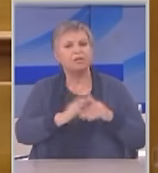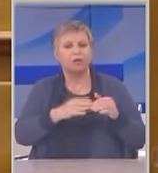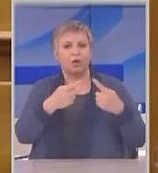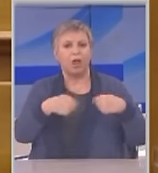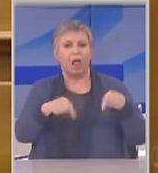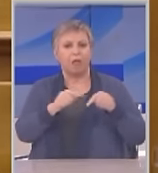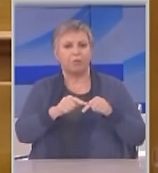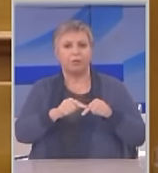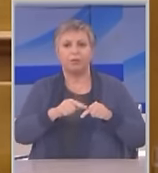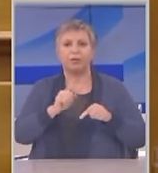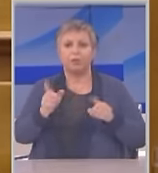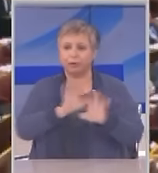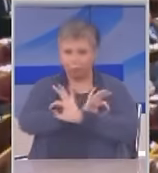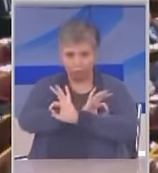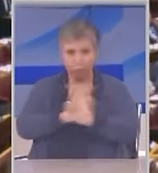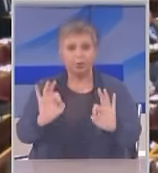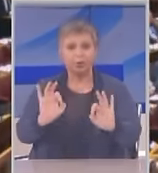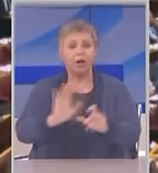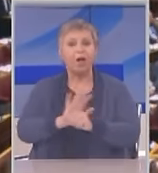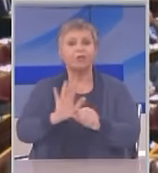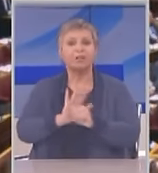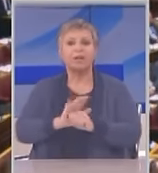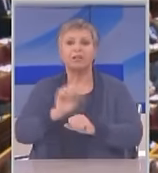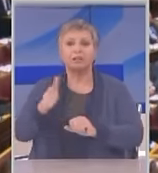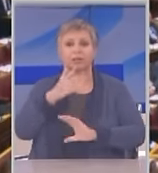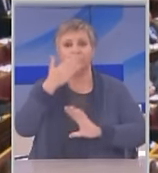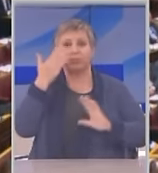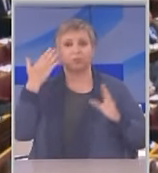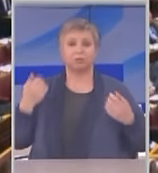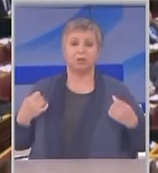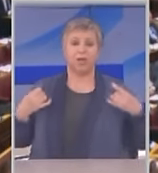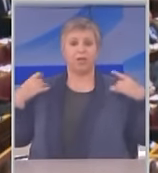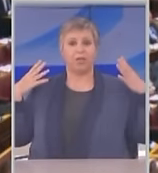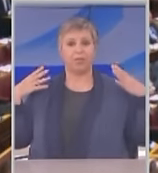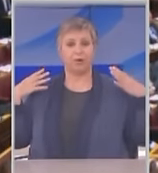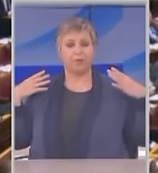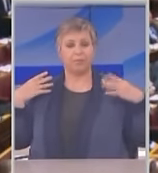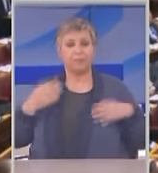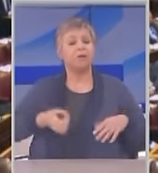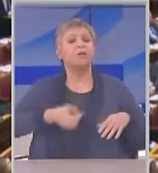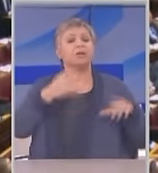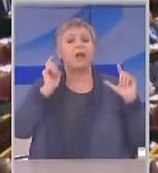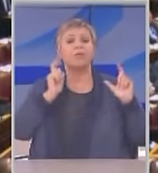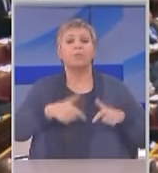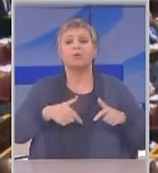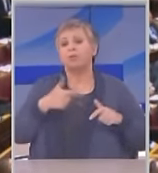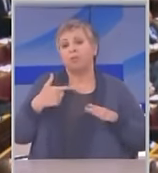δε. Μπορεί η Νέα Δημοκρατία να παριστάνει την αθώα σε σχέση με τον κύριο